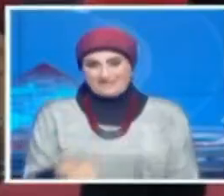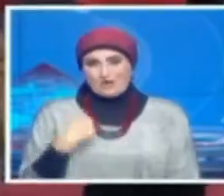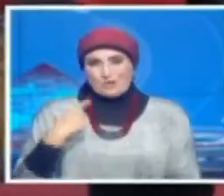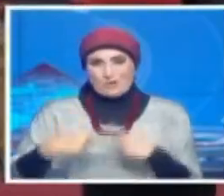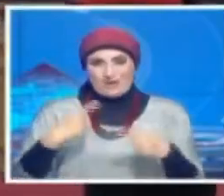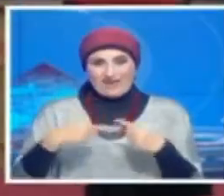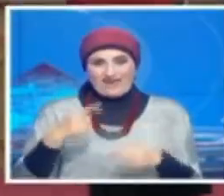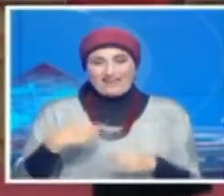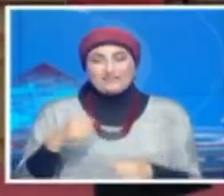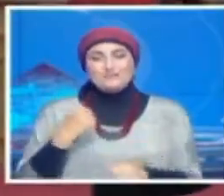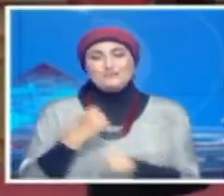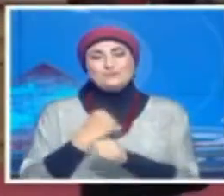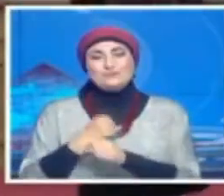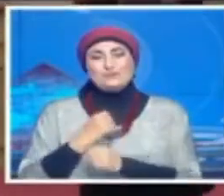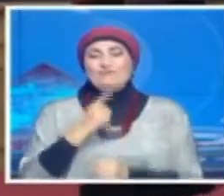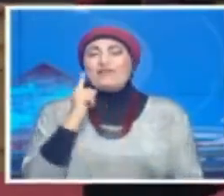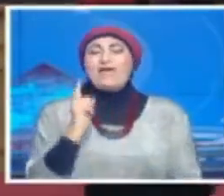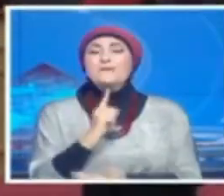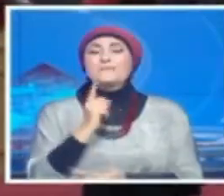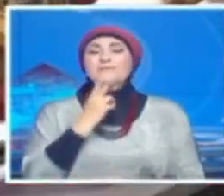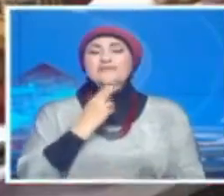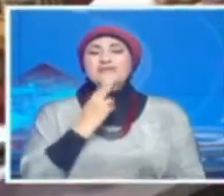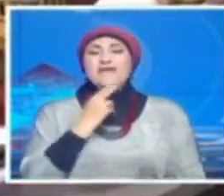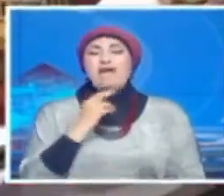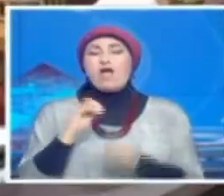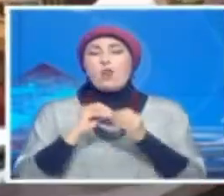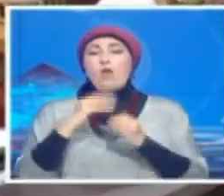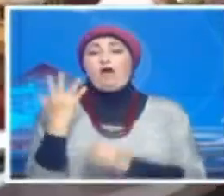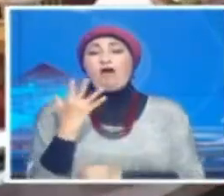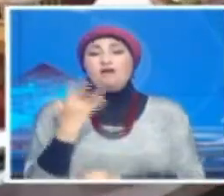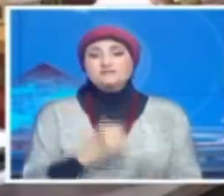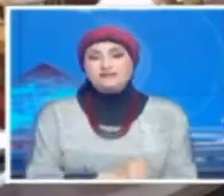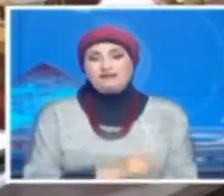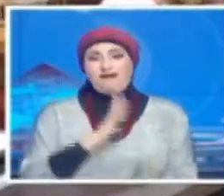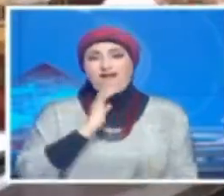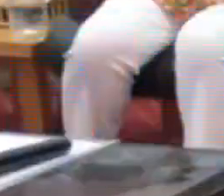سريعا نحو بيئة خضراء مستدامة.